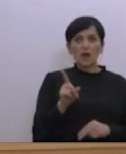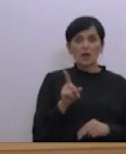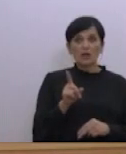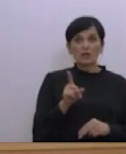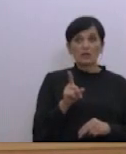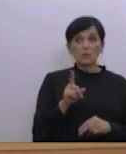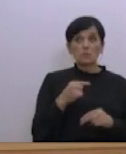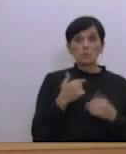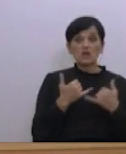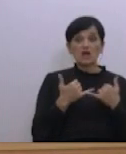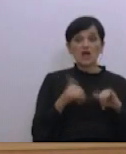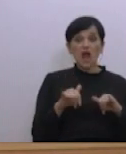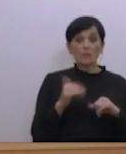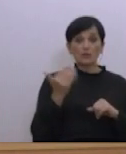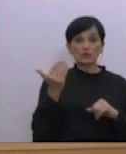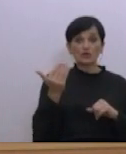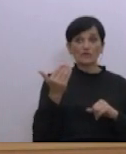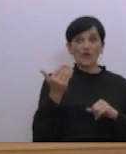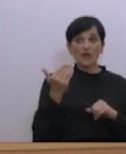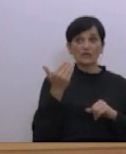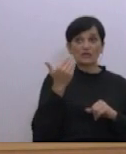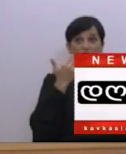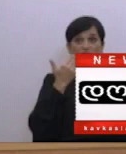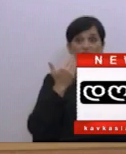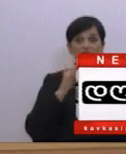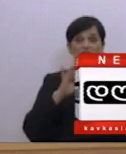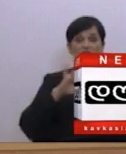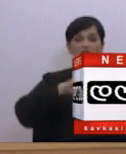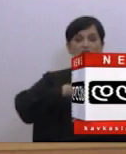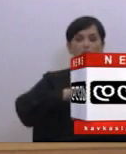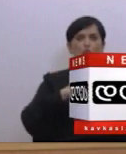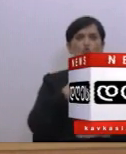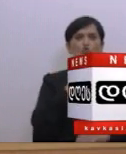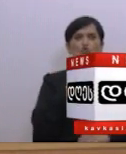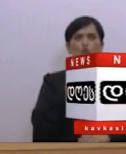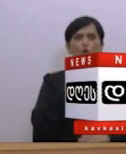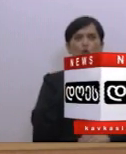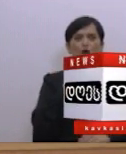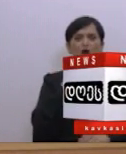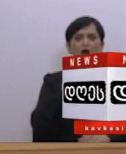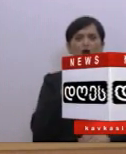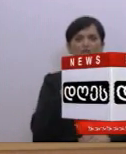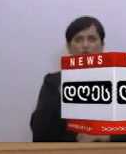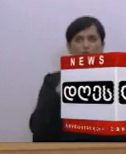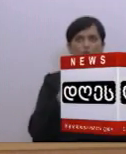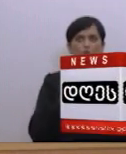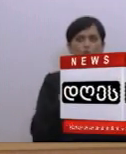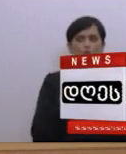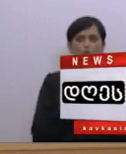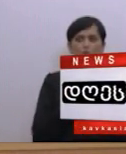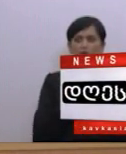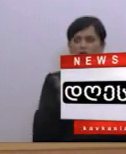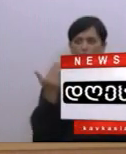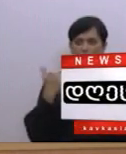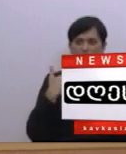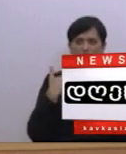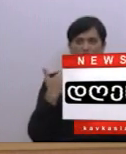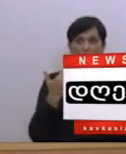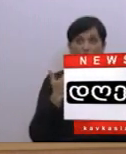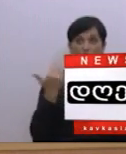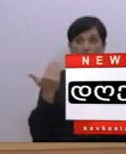რაც გამიკვირდა თქვენი გამოსვლის ტონალობაშიც და უმრავლესობას უნდა მიმართო